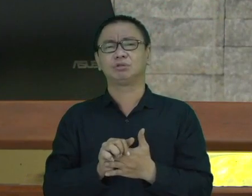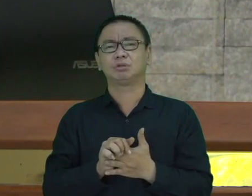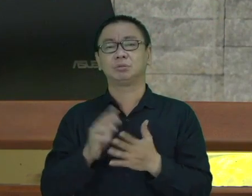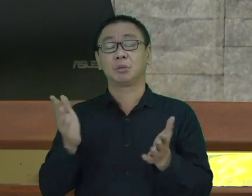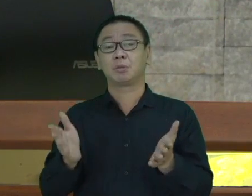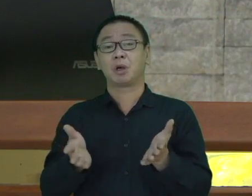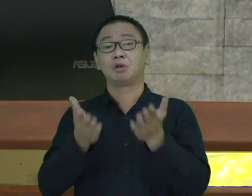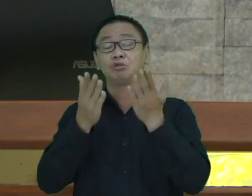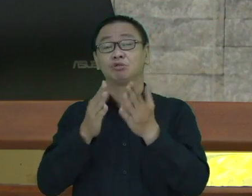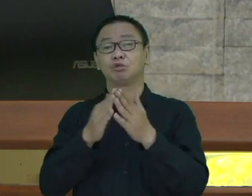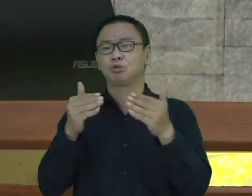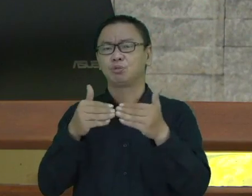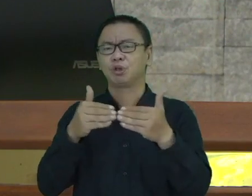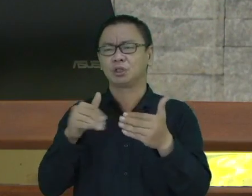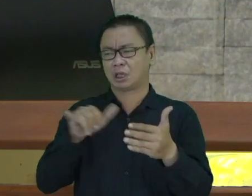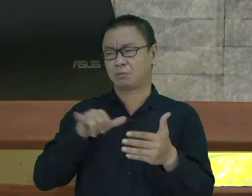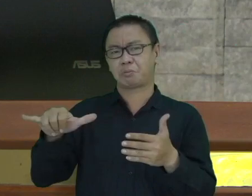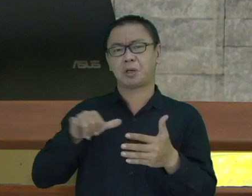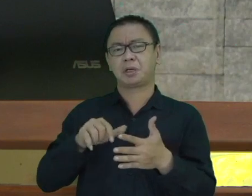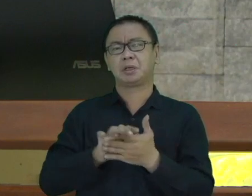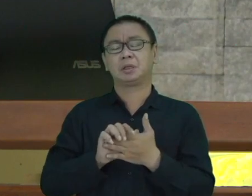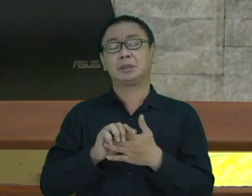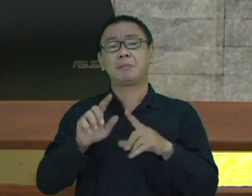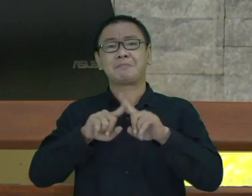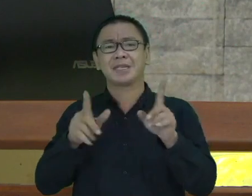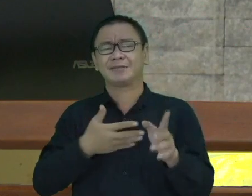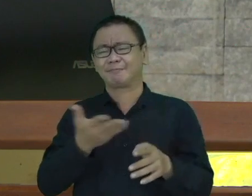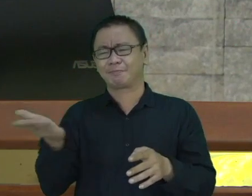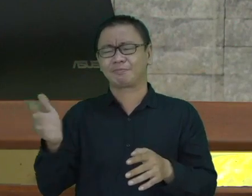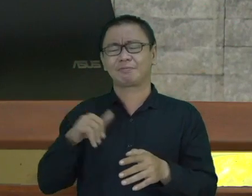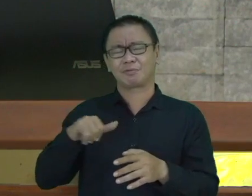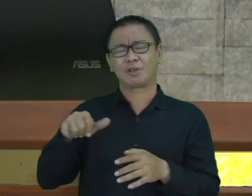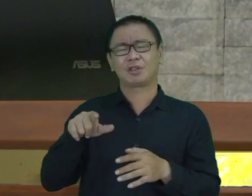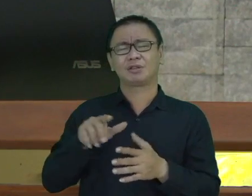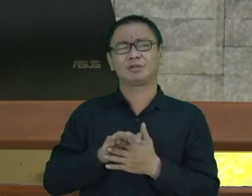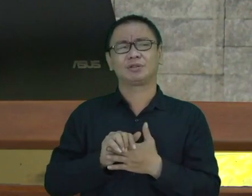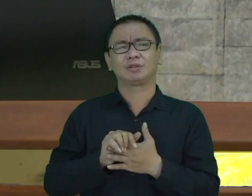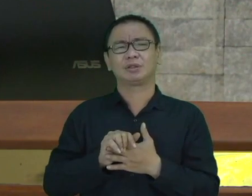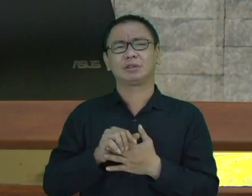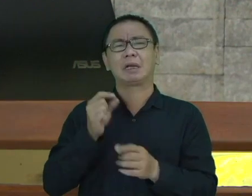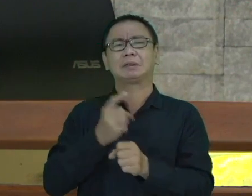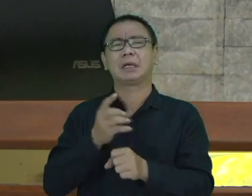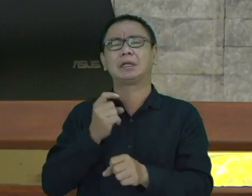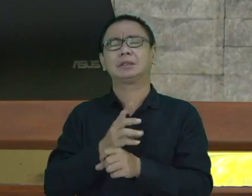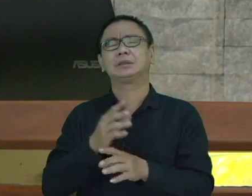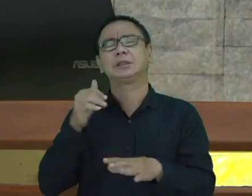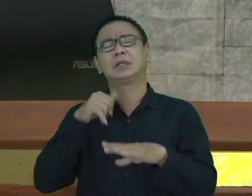membangun relasi dengan sesama kami, namun semuanya itu kami gagal di